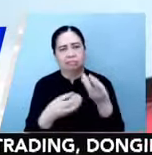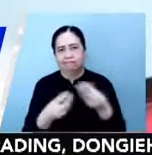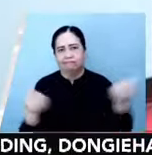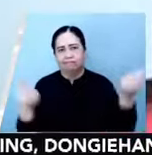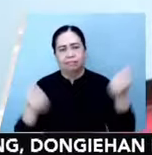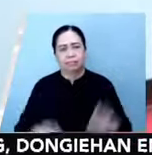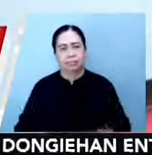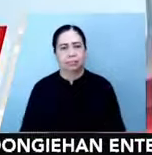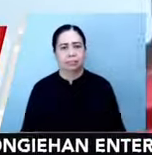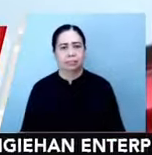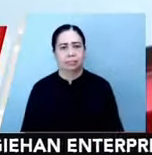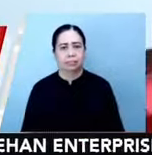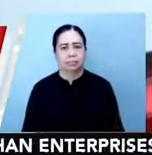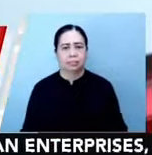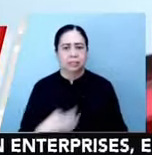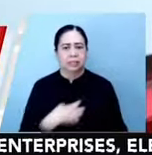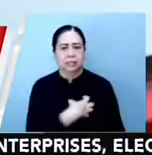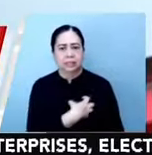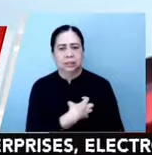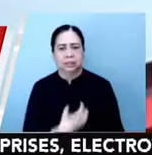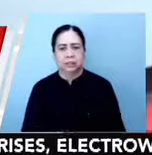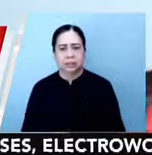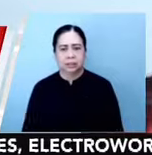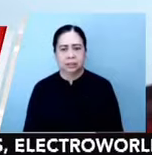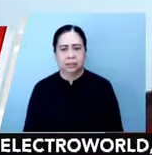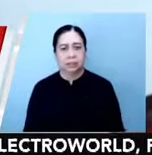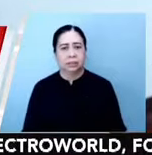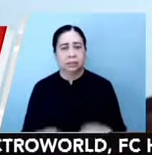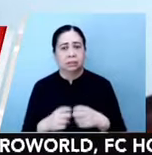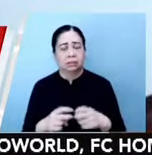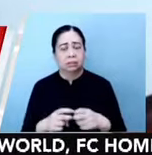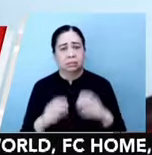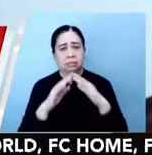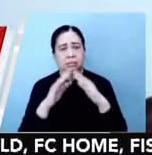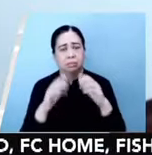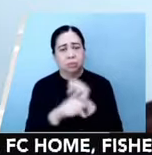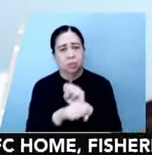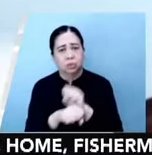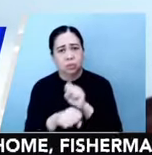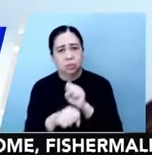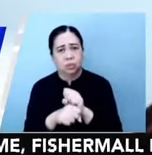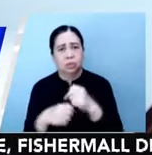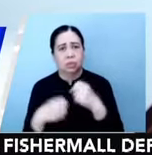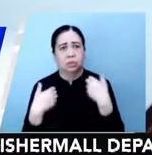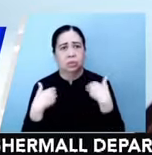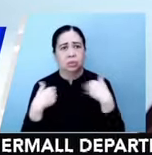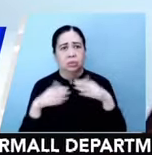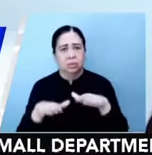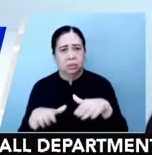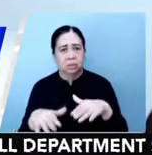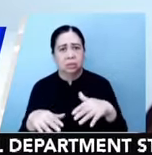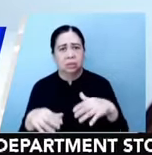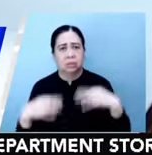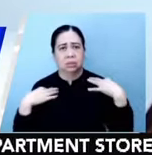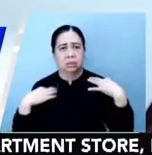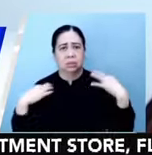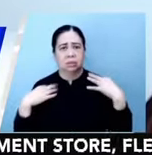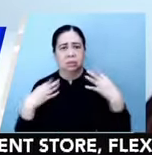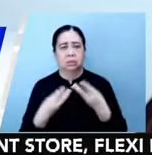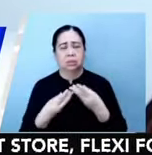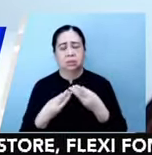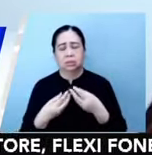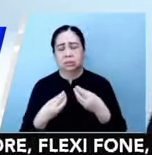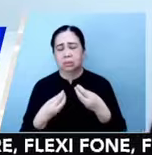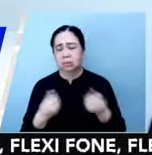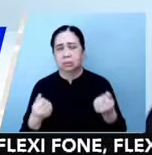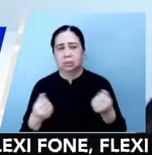Sobrang hirap, siyempre. Miski yung trabaho namin, may mga gawa kami dyan, mga tela, wala. Walang naisalba